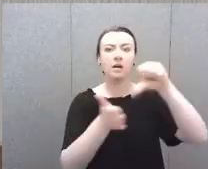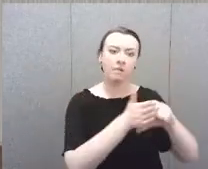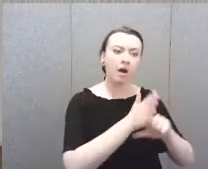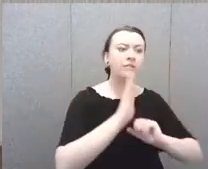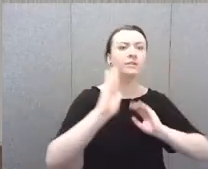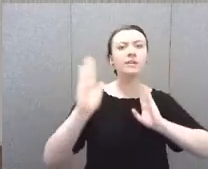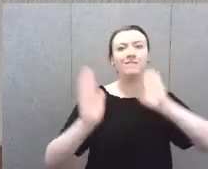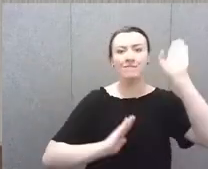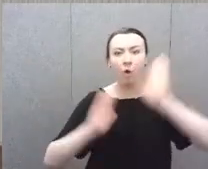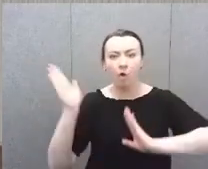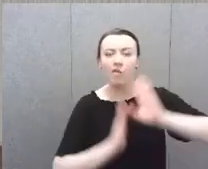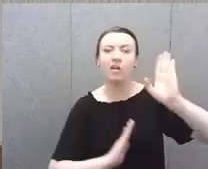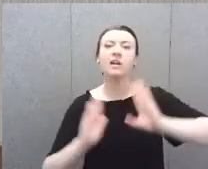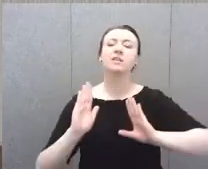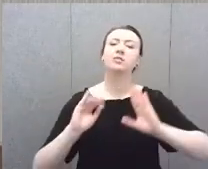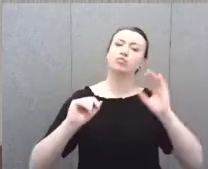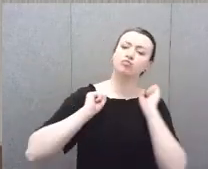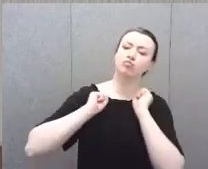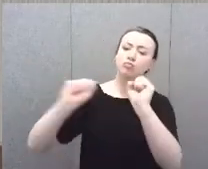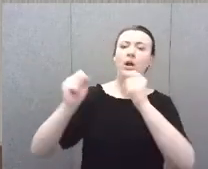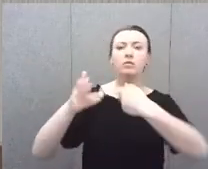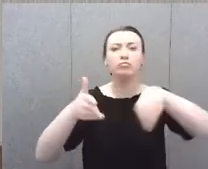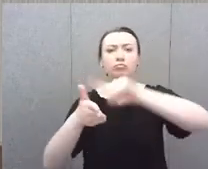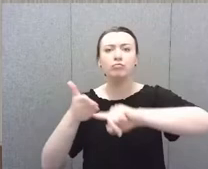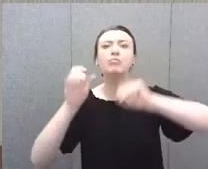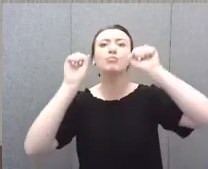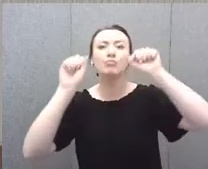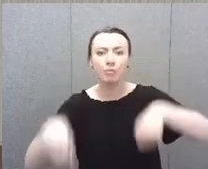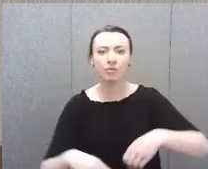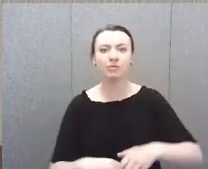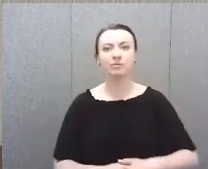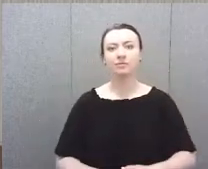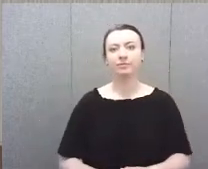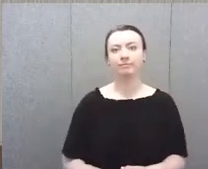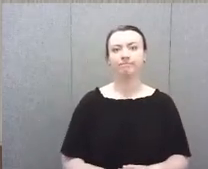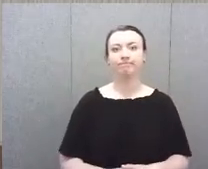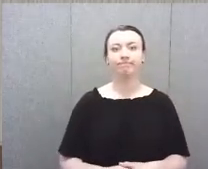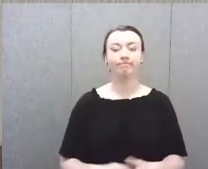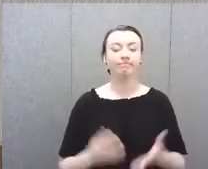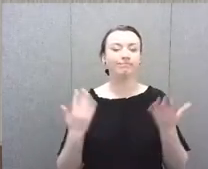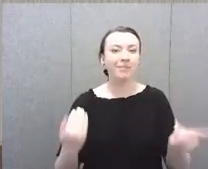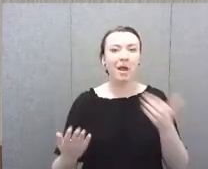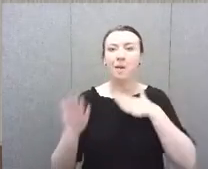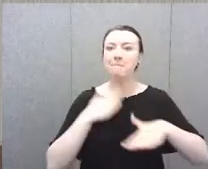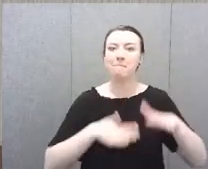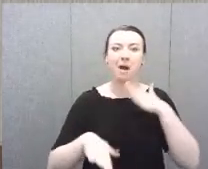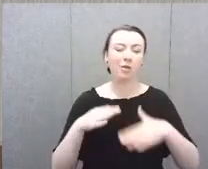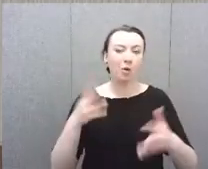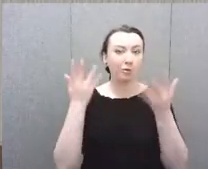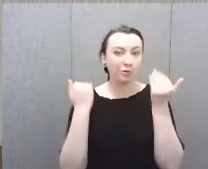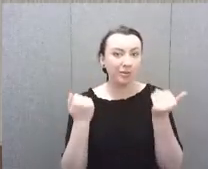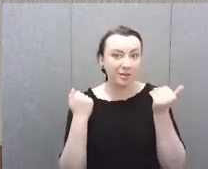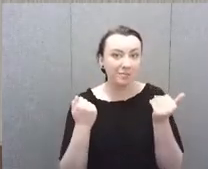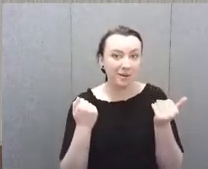участие в мероприятии, виртуально задавая вопросы нашим докладчикам. Мне очень приятно